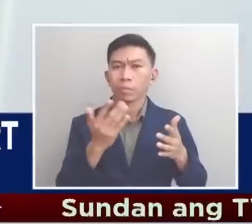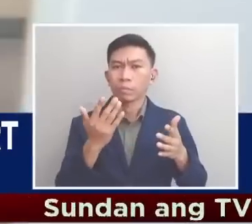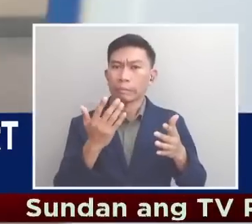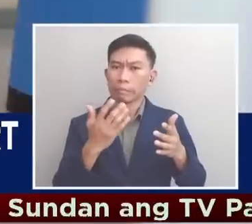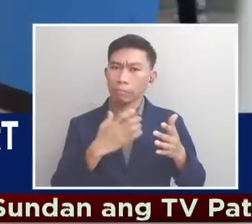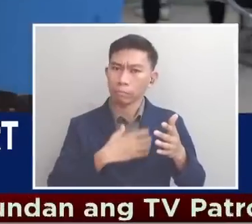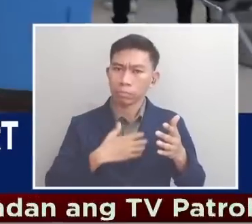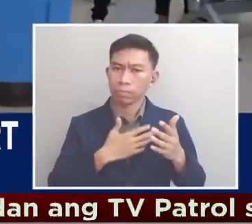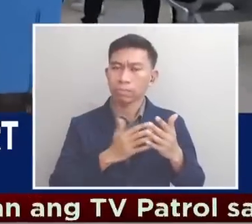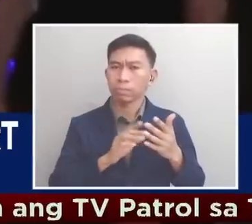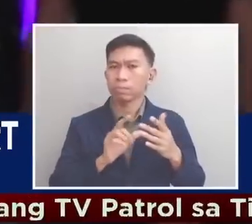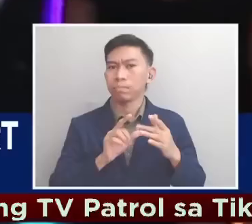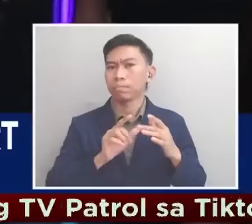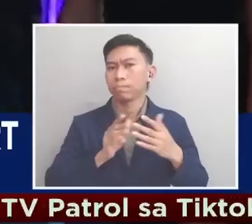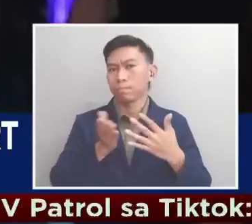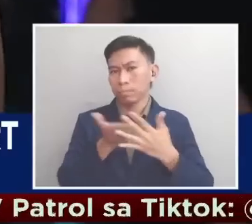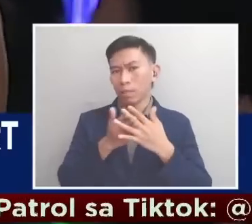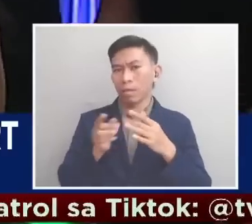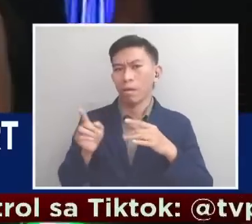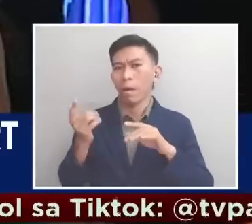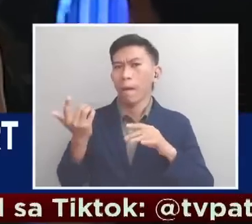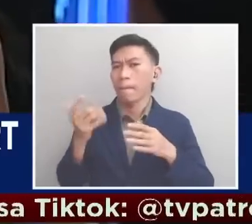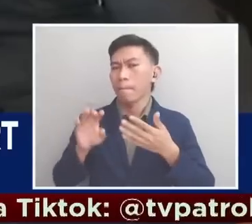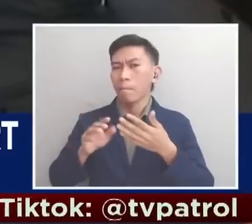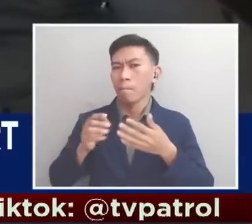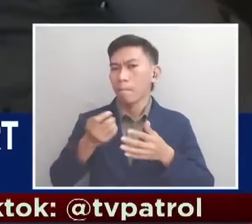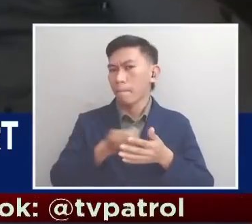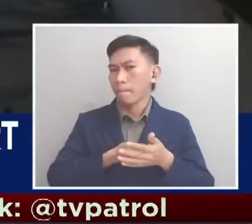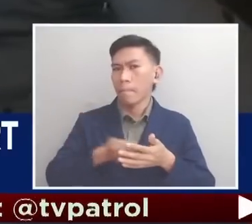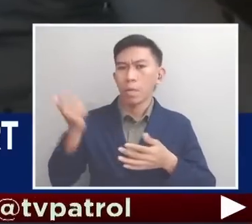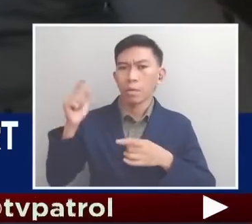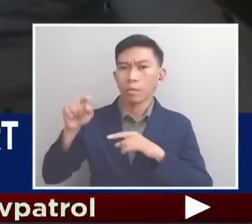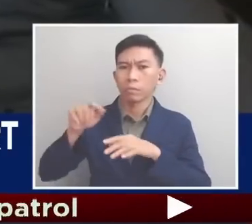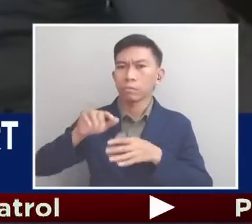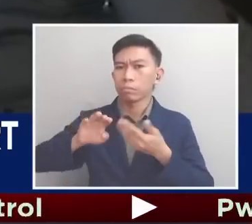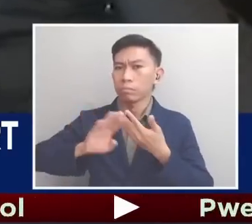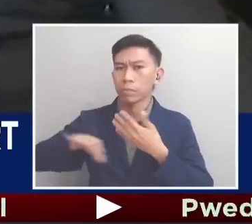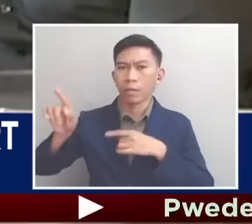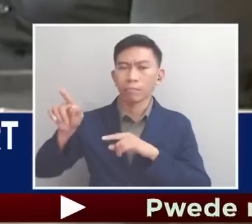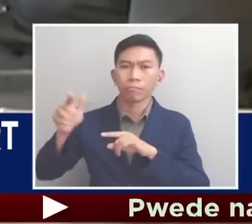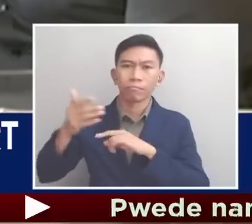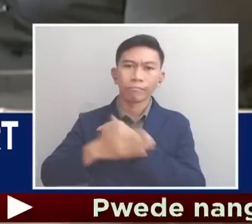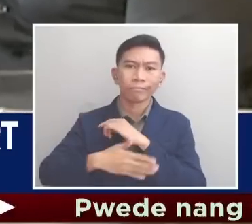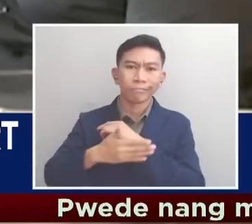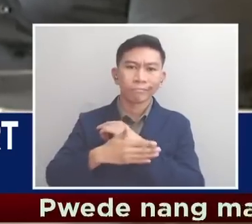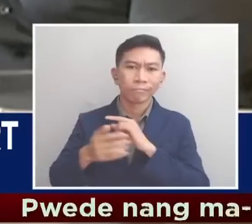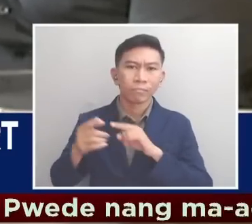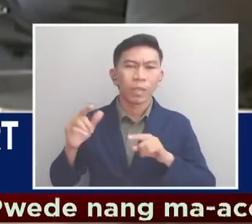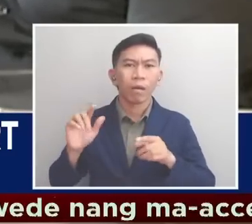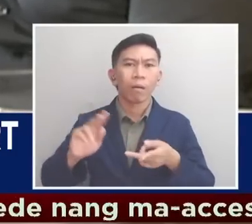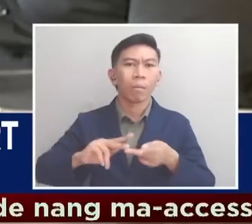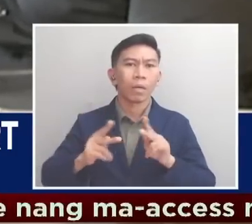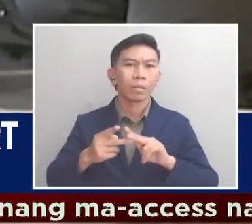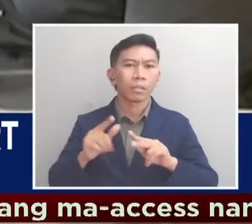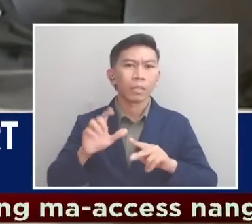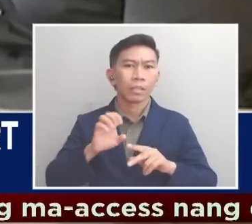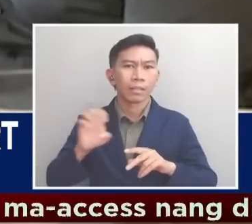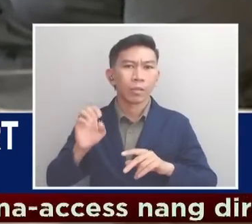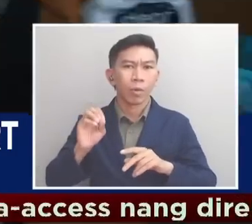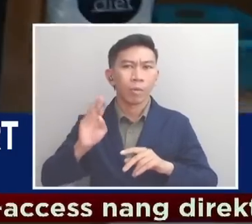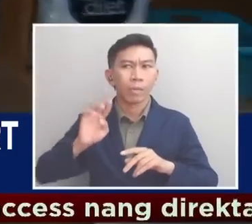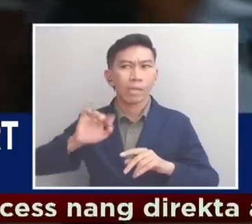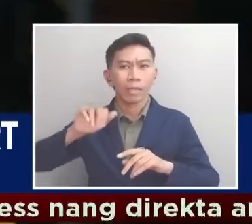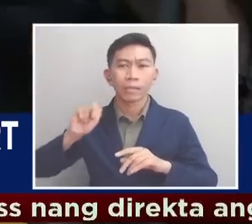at petisyon na ipadeport ang dati niyang partner at American actor na si Lee O'Brien. Pinapakansila rin nito ang kanyang